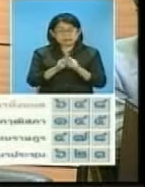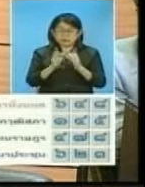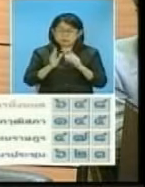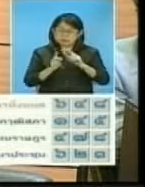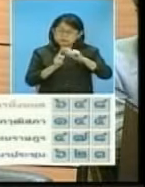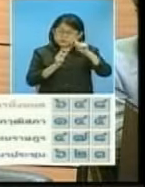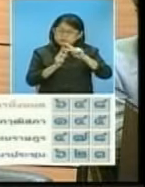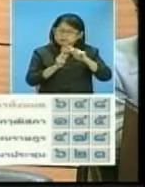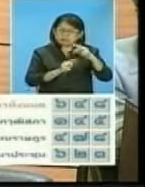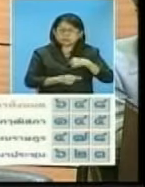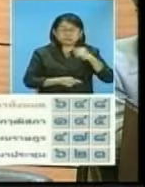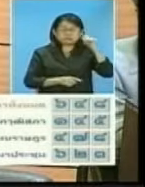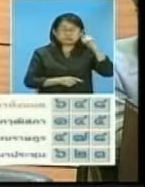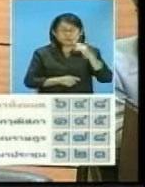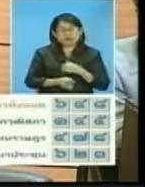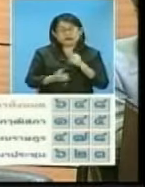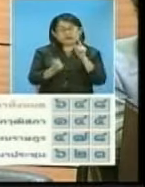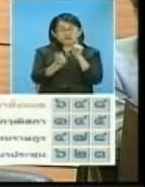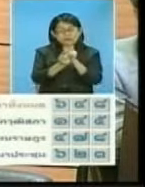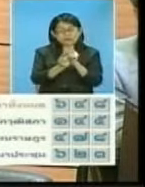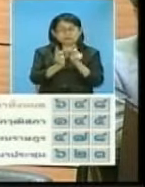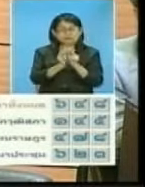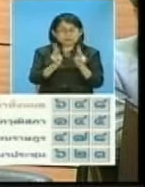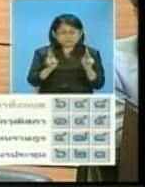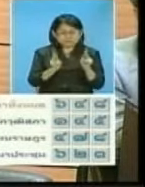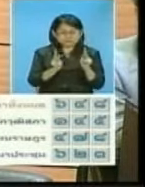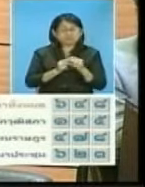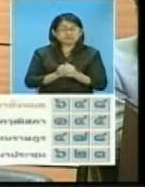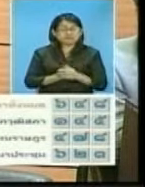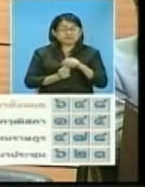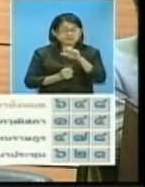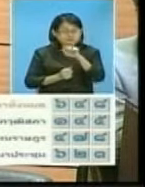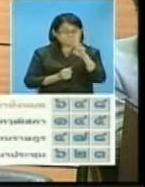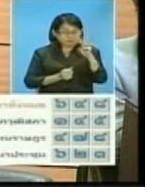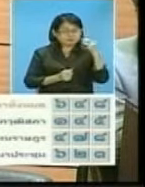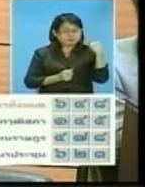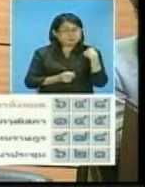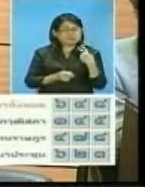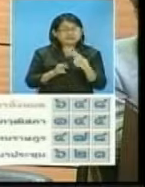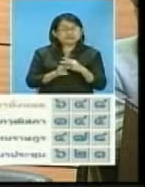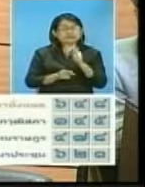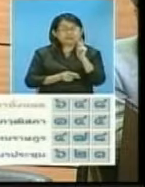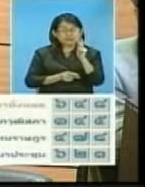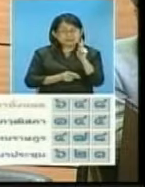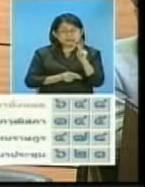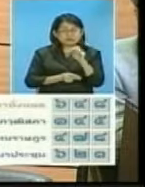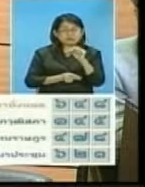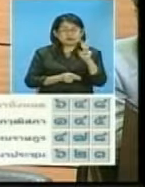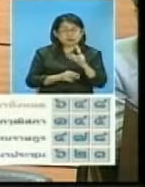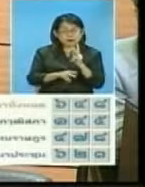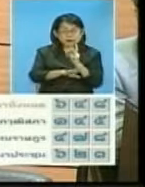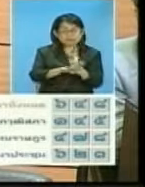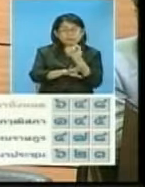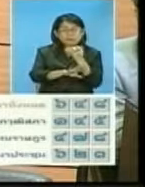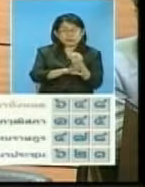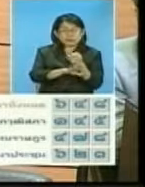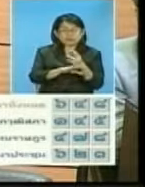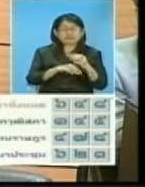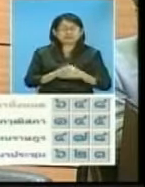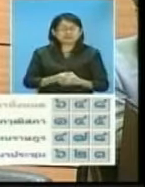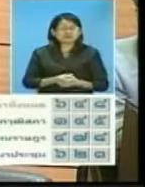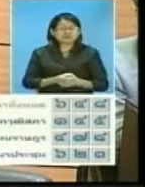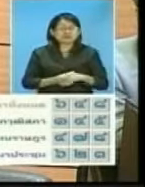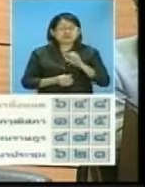1หรือที่2นะฮะได้พบกันมาที่การที่เป็นวุฒิสมาชิกบางคนโดยเฉพาะท่านกฤตอาทิตย์แก้วนะสว.กำแพงเพชรท่านบ